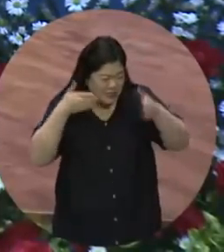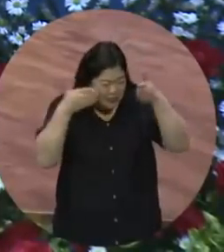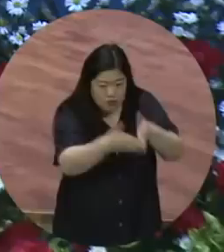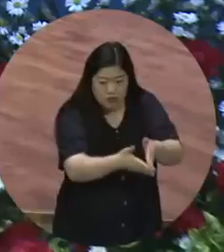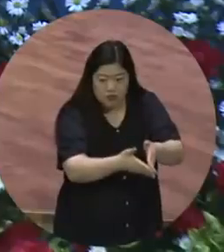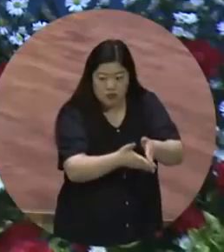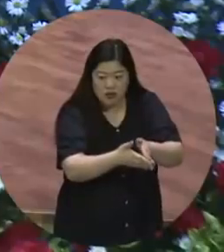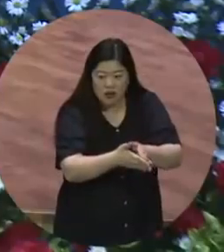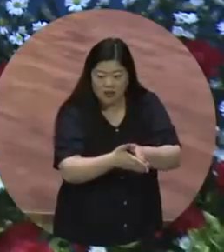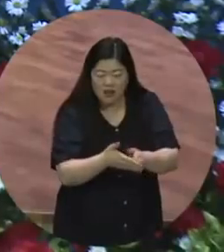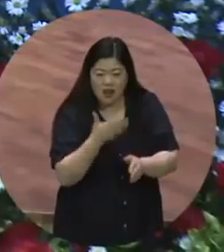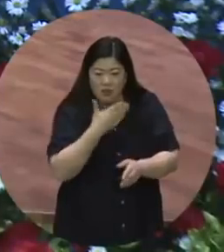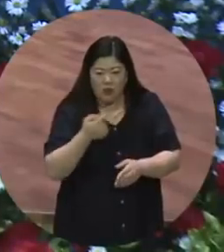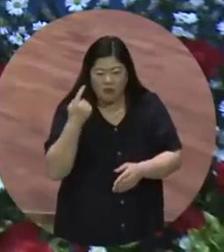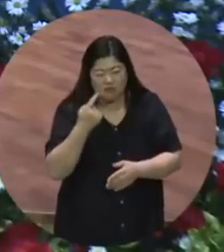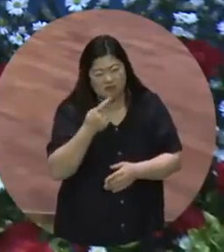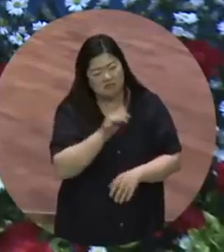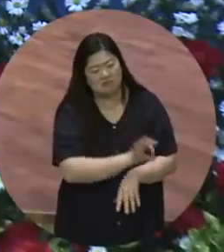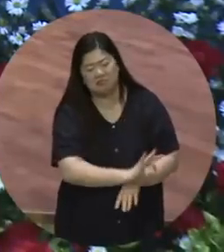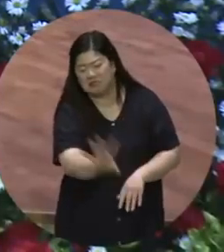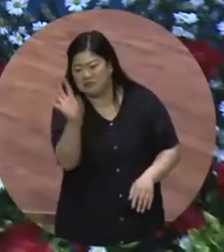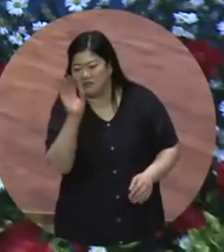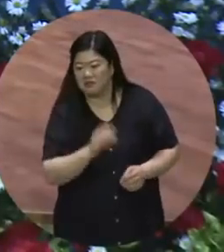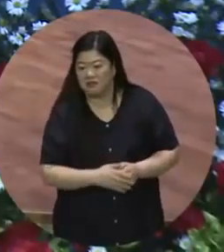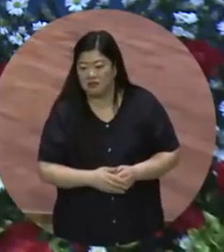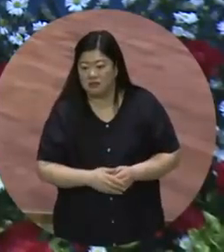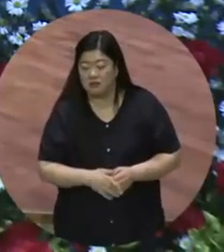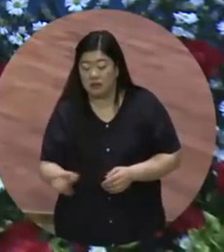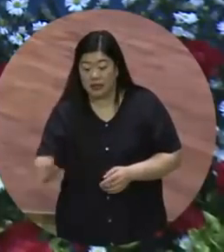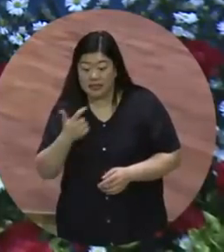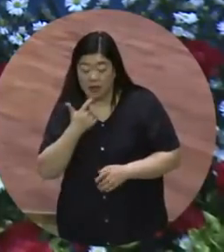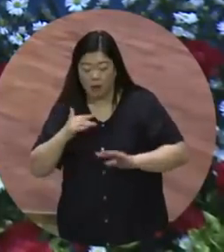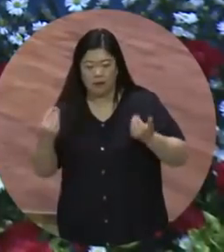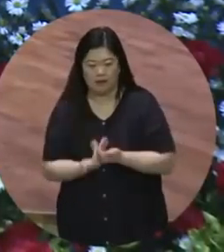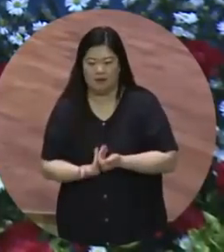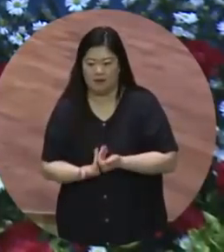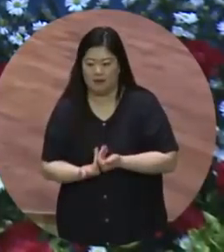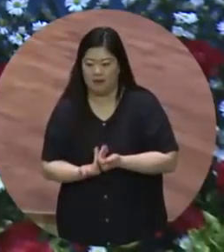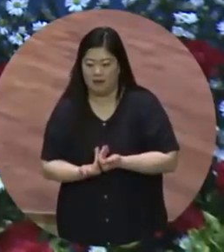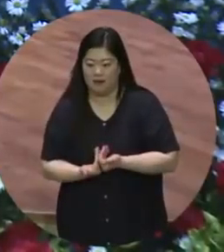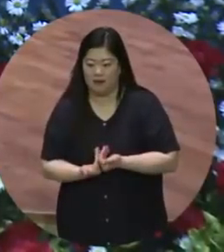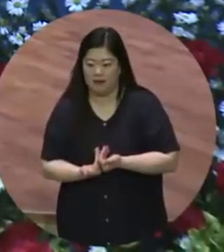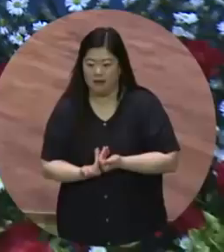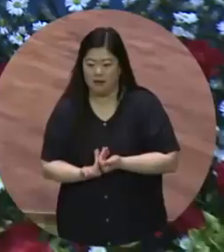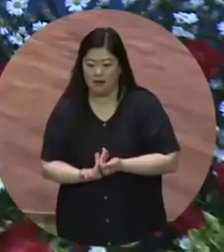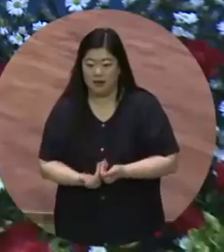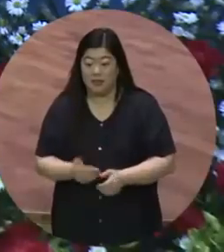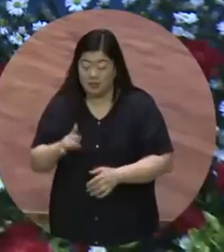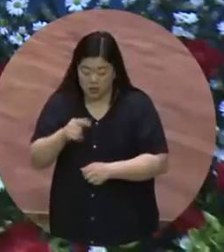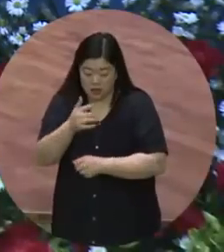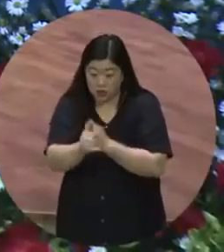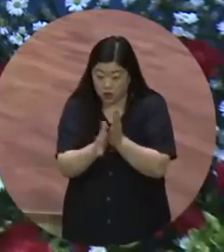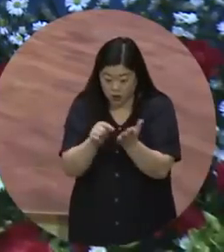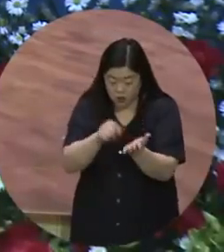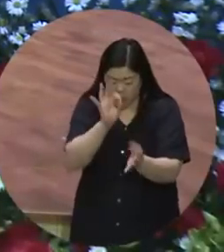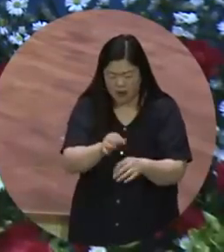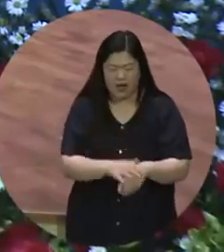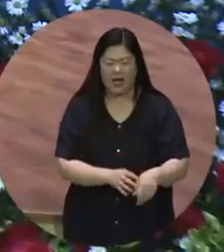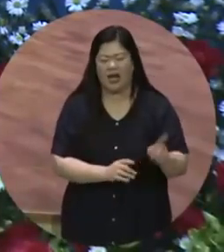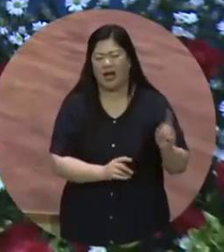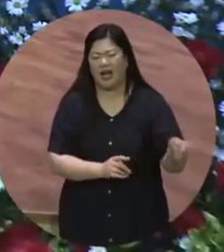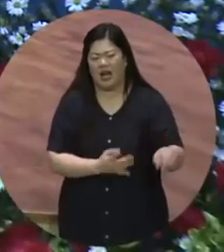있어요. 히브리 12장 16절에 보면요 이런 선택을 한 에서를 향해서 망령된 자라고까지